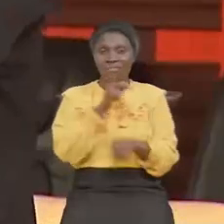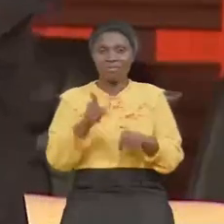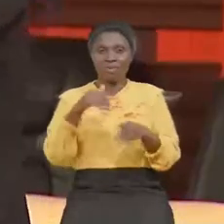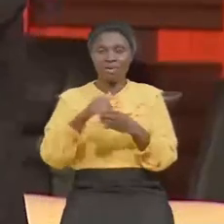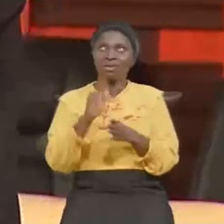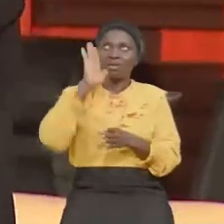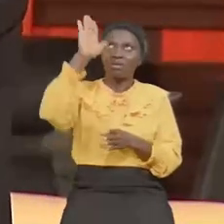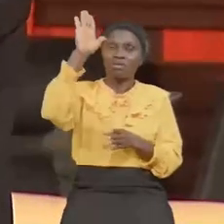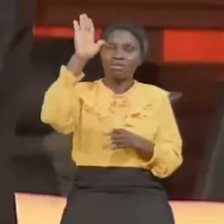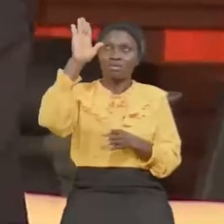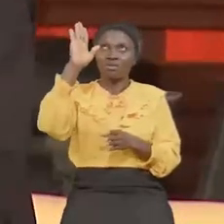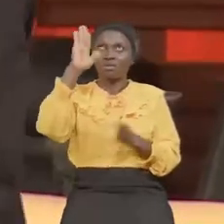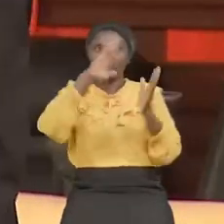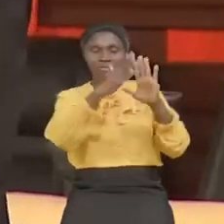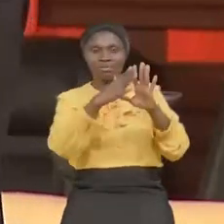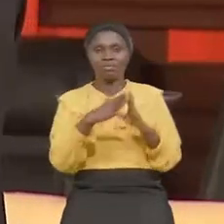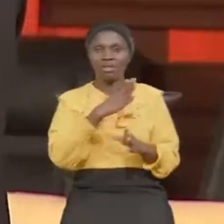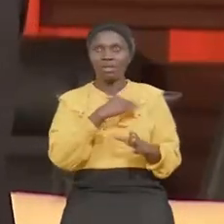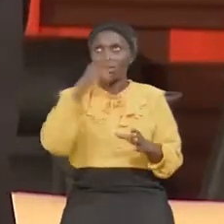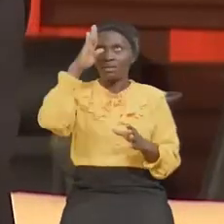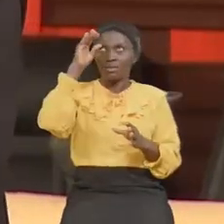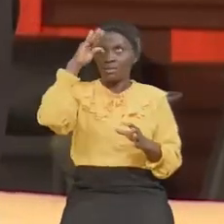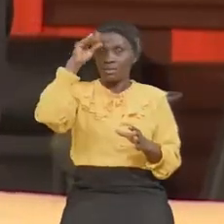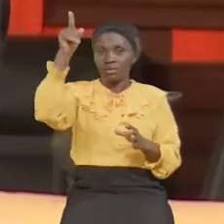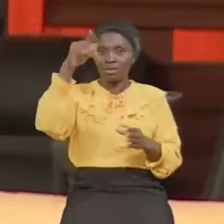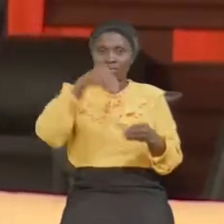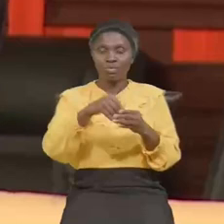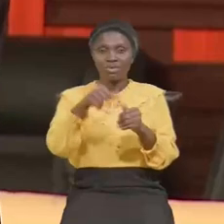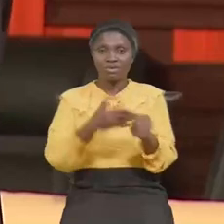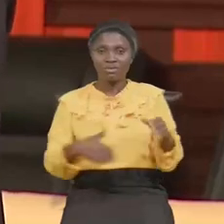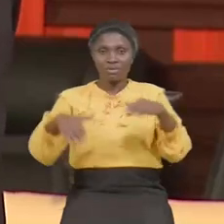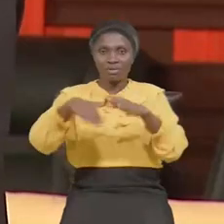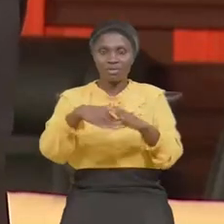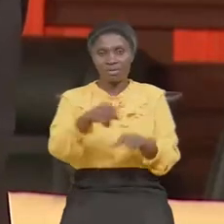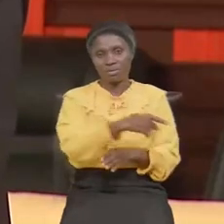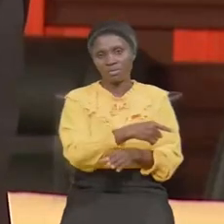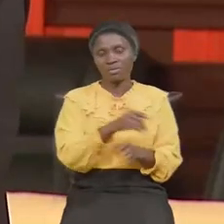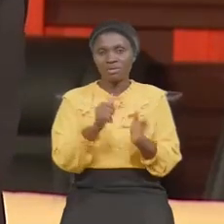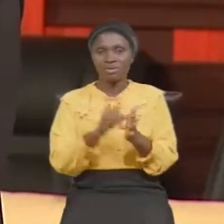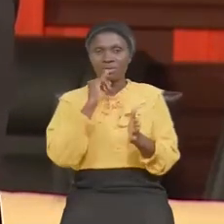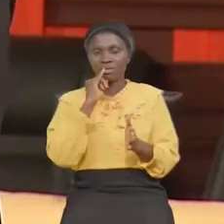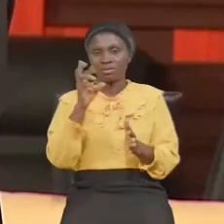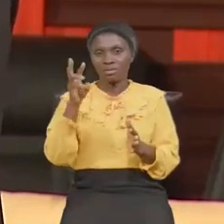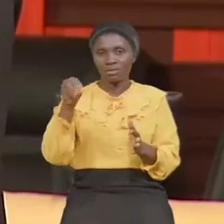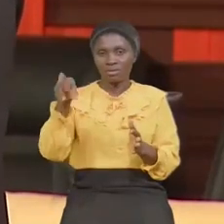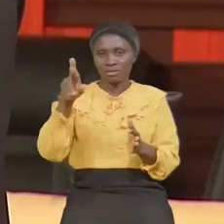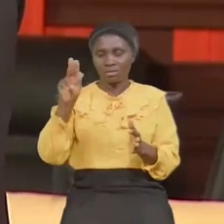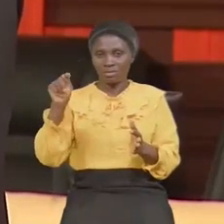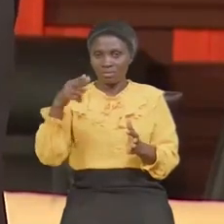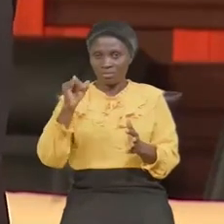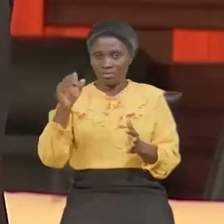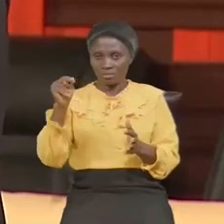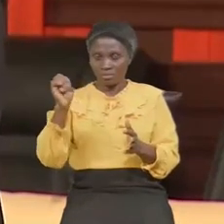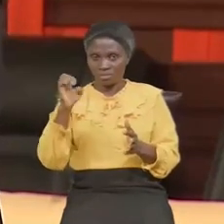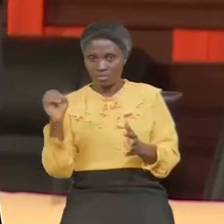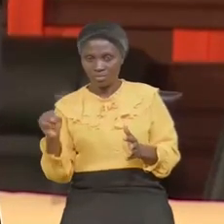leur disposition sous eux. Ça, c'est la dignité. Alors, Dieu créa ainsi l'homme à son image. Il créa